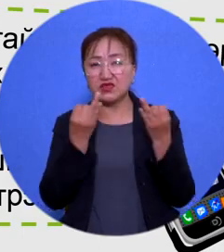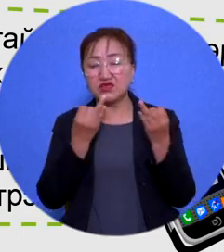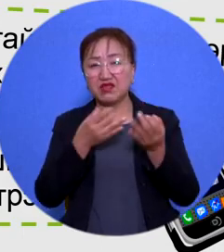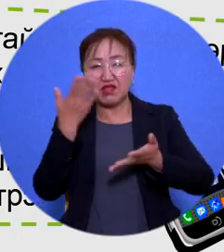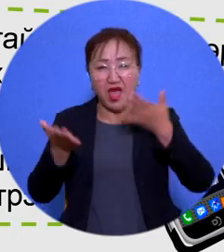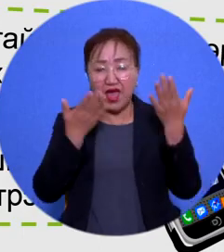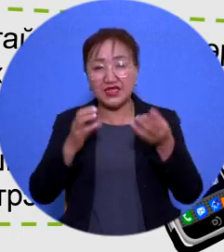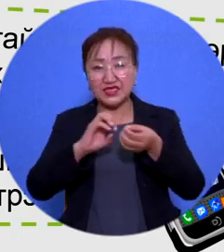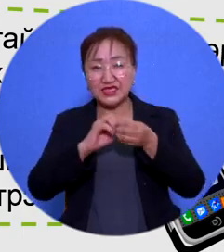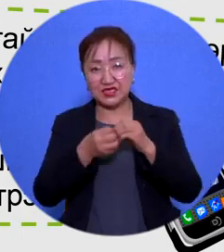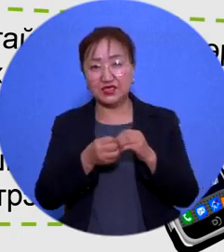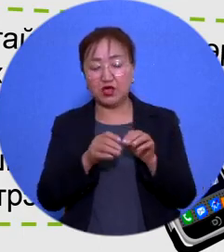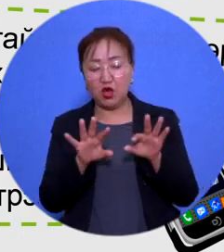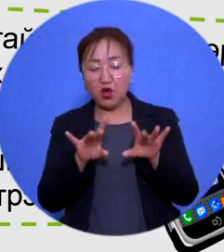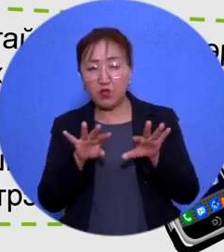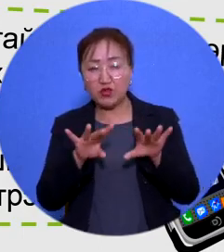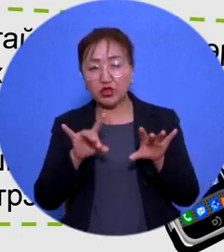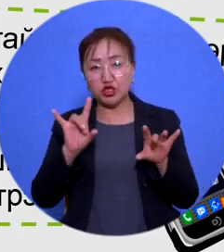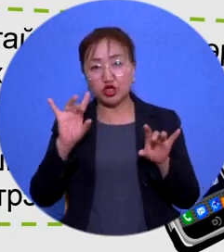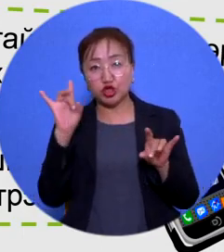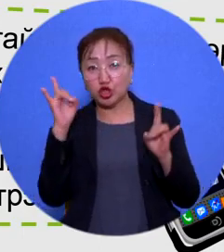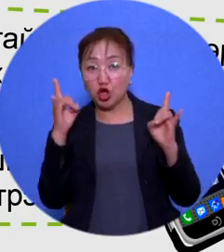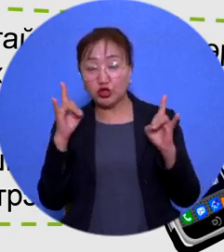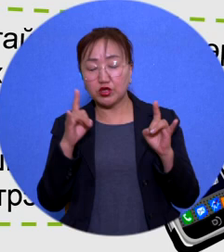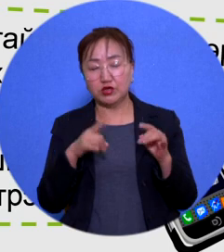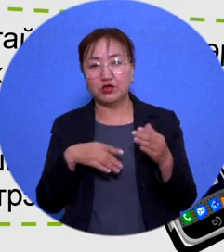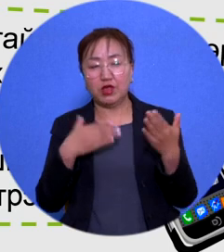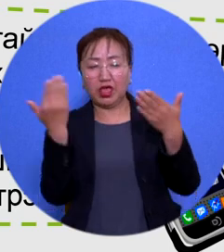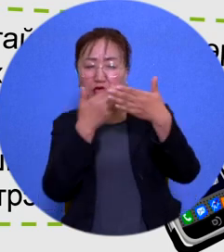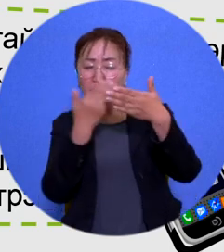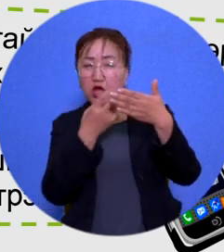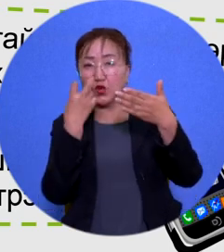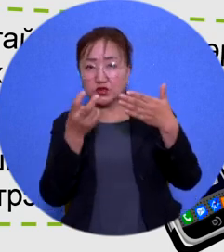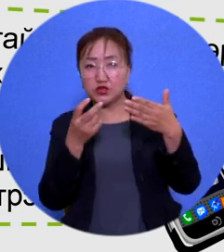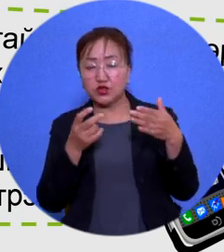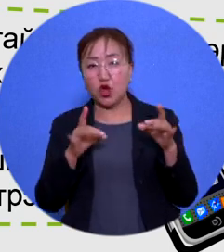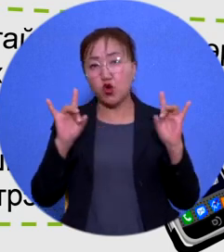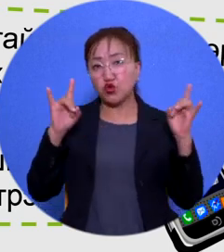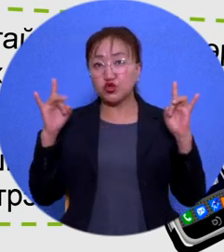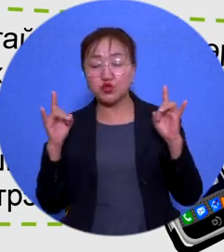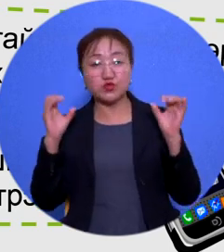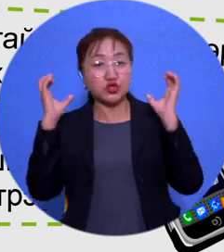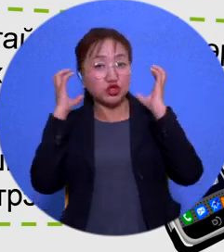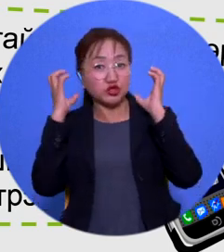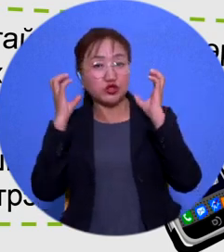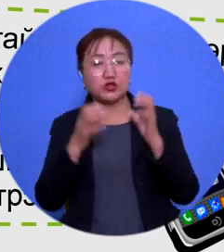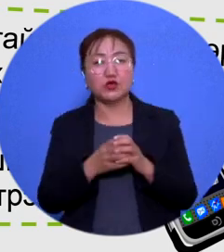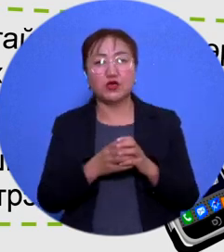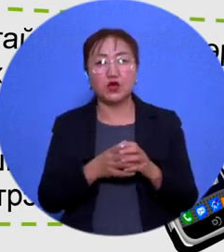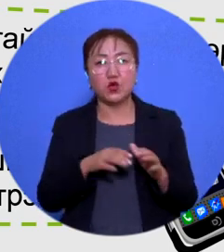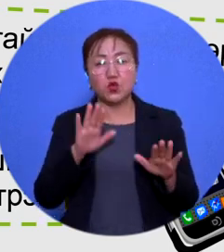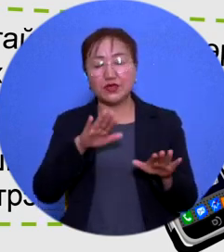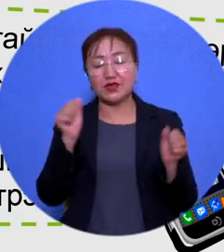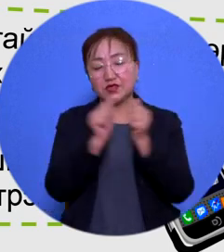тоглоом тоглох, за гар утас компьютер ашиглан кино үзэх, хөгжим сонсох, найзуудтайгаа мессежээр харилцах, за